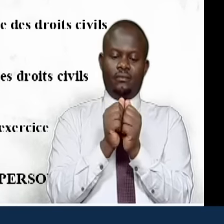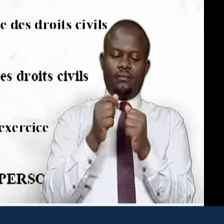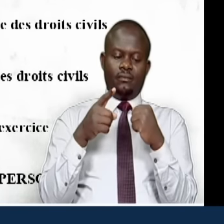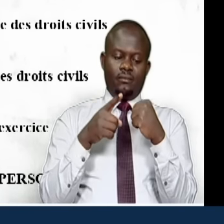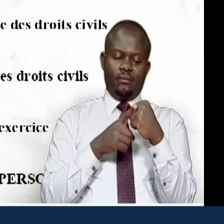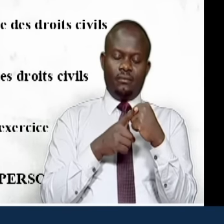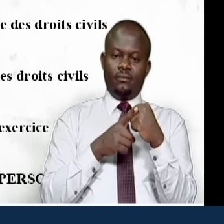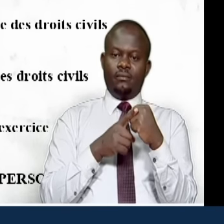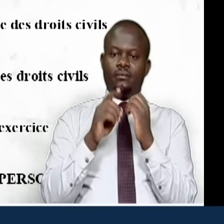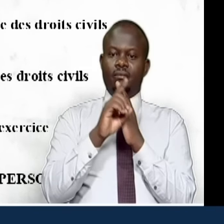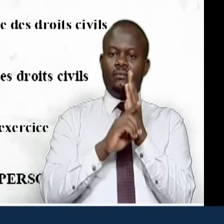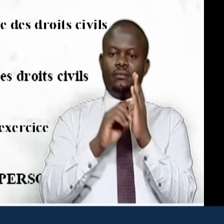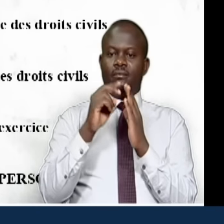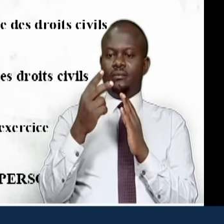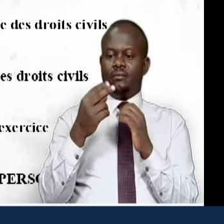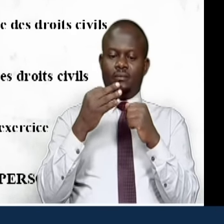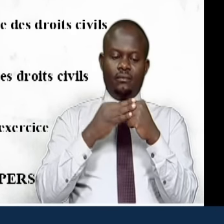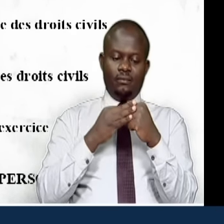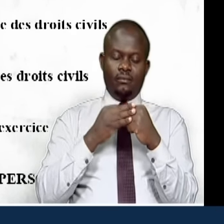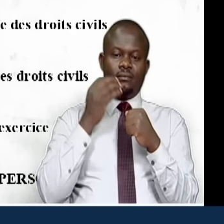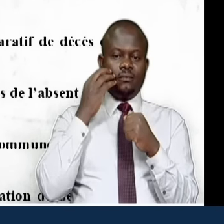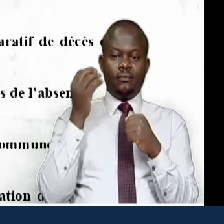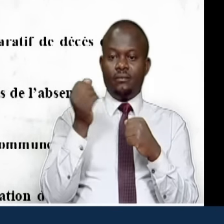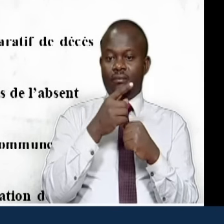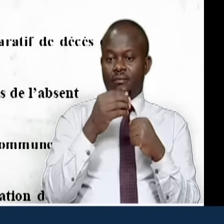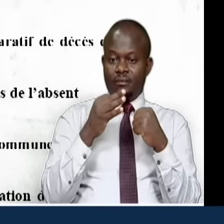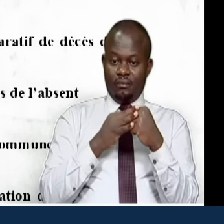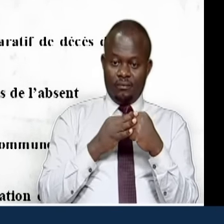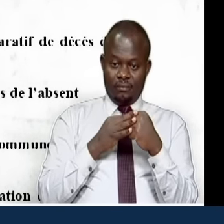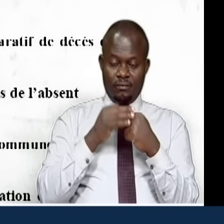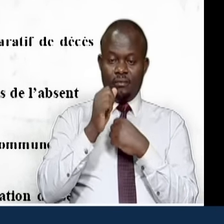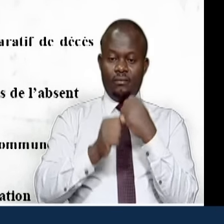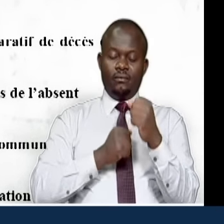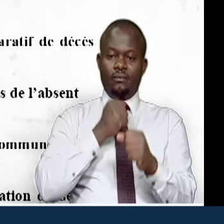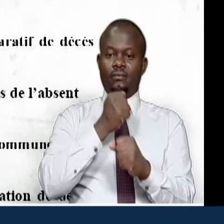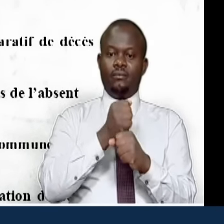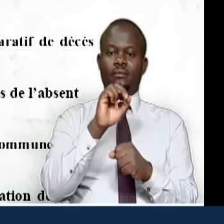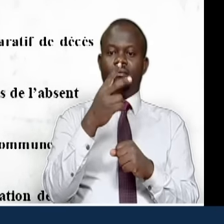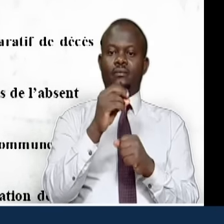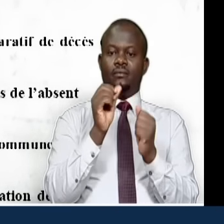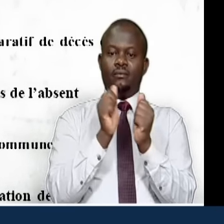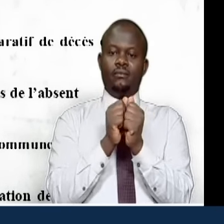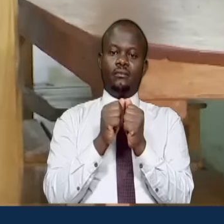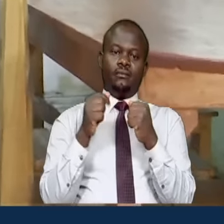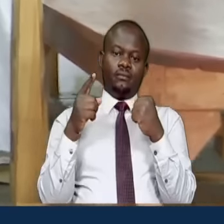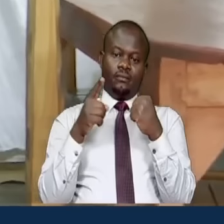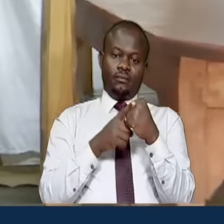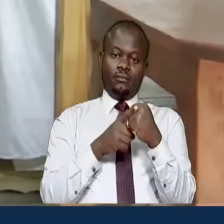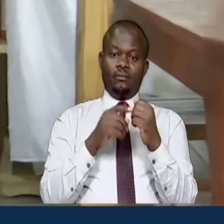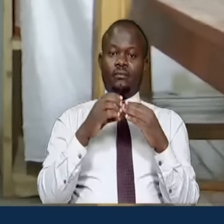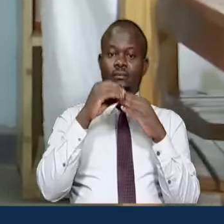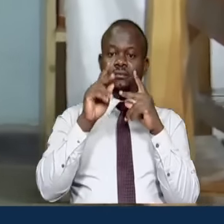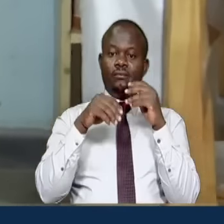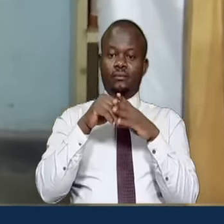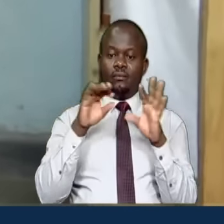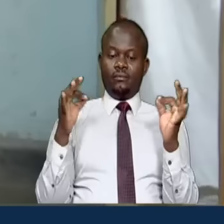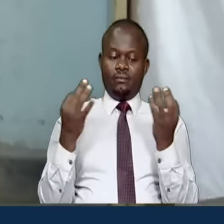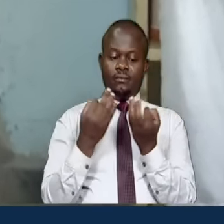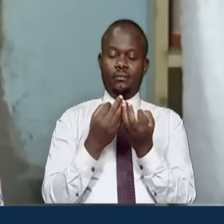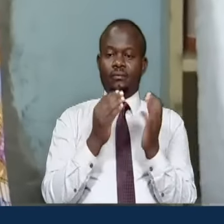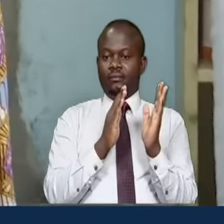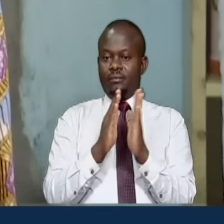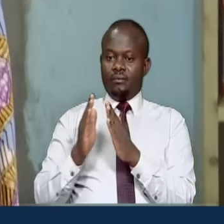2016 ryo ku itariki 28 z'ukwezi kwa 8 mu mwaka wa 2016 rigenga abantu n'umuryango